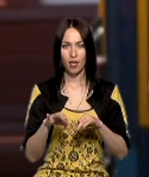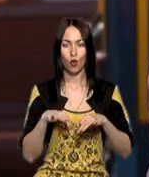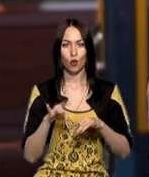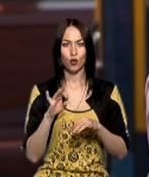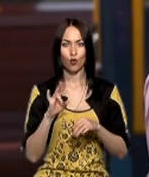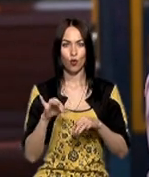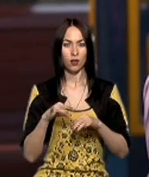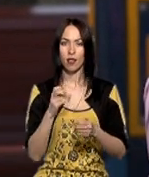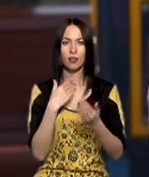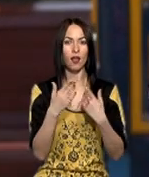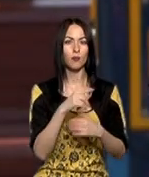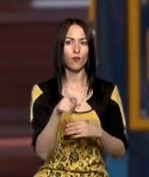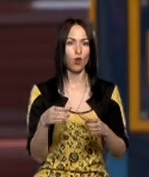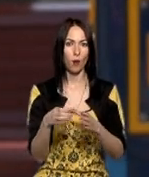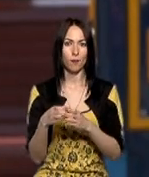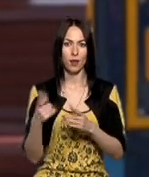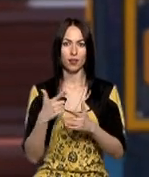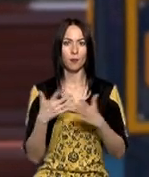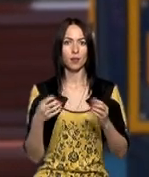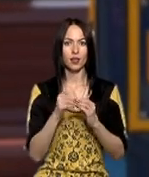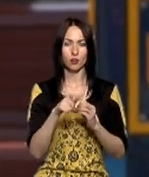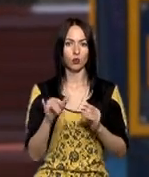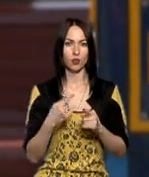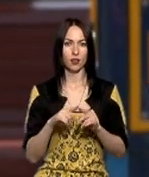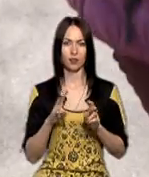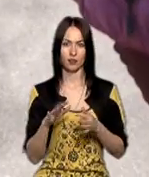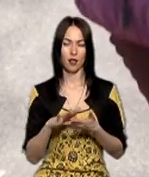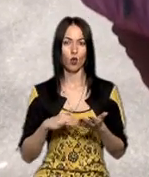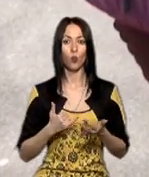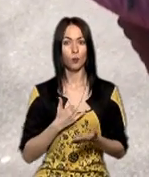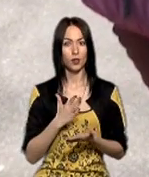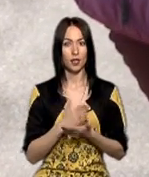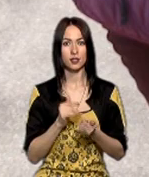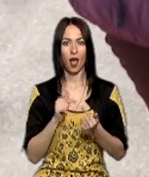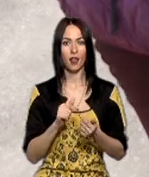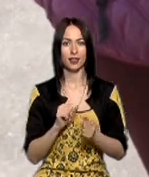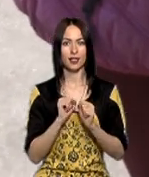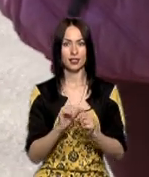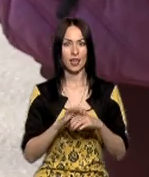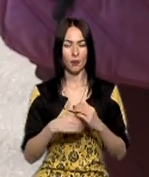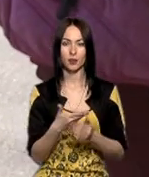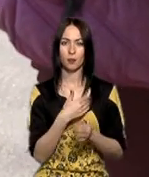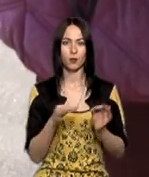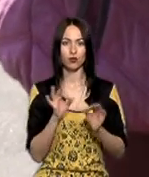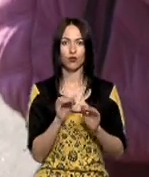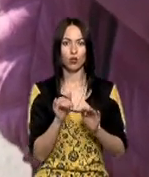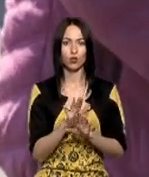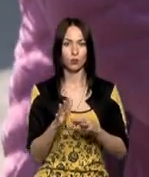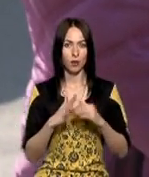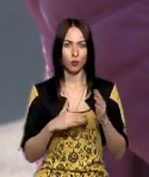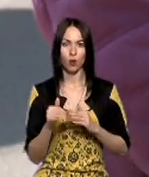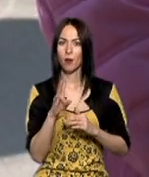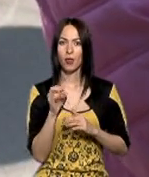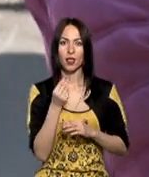Ми вийшли покататися на роликах, не спілкуватися у компанії, де більше 10 і так далі людей. У мене є антисептик, ми нічого не чіпаємо руками, не їмо